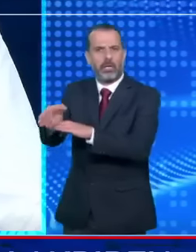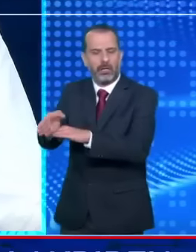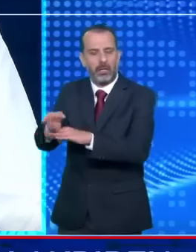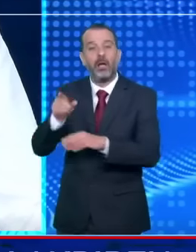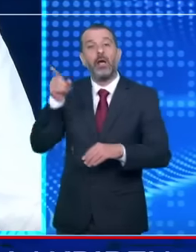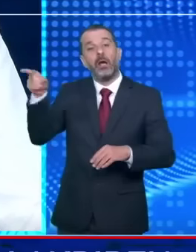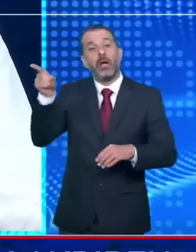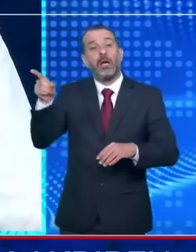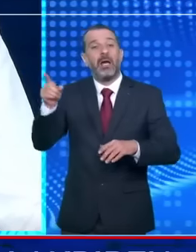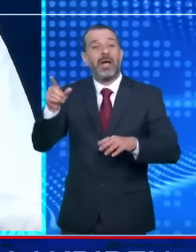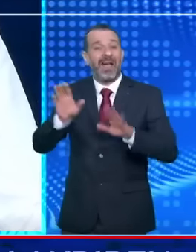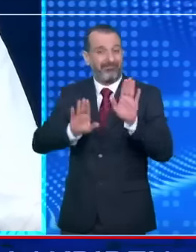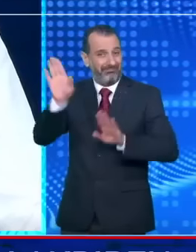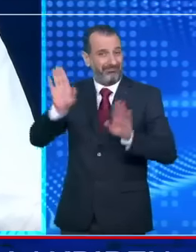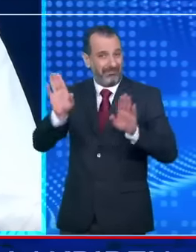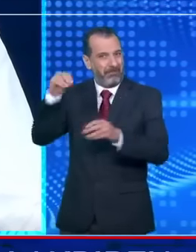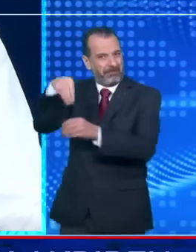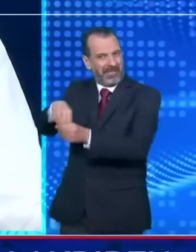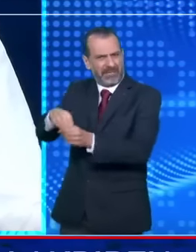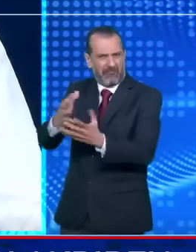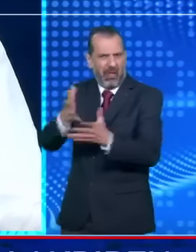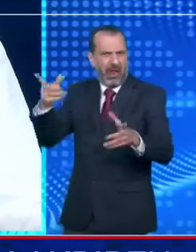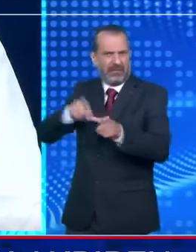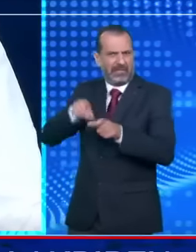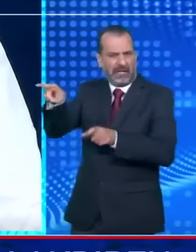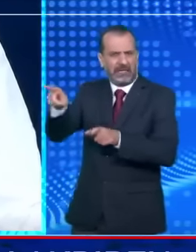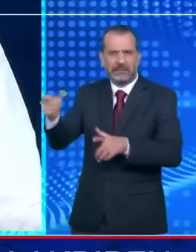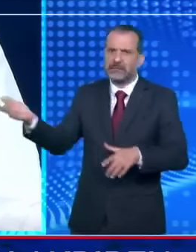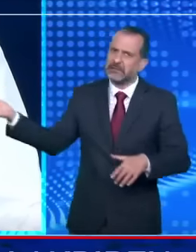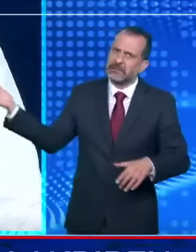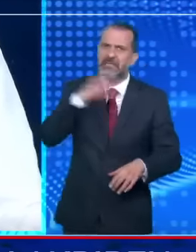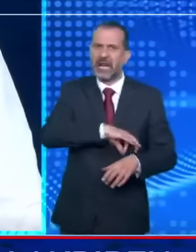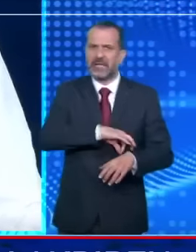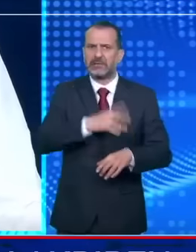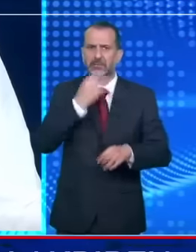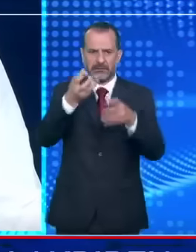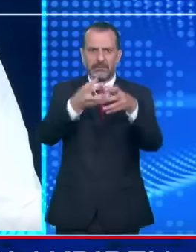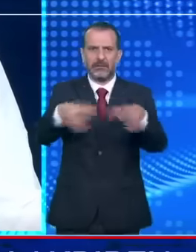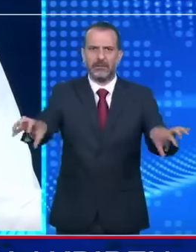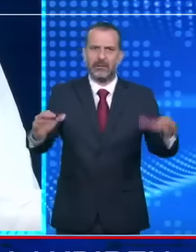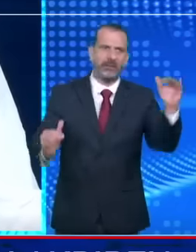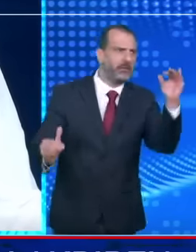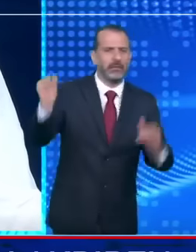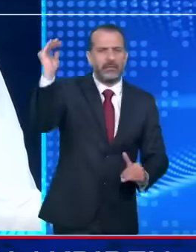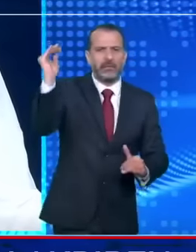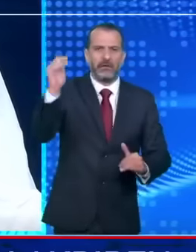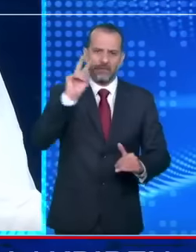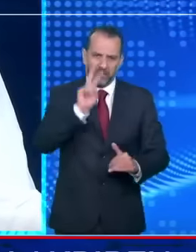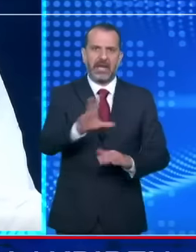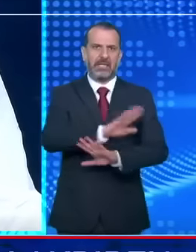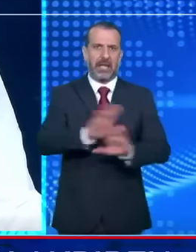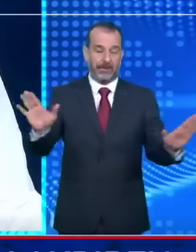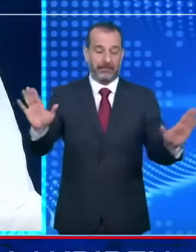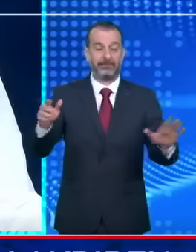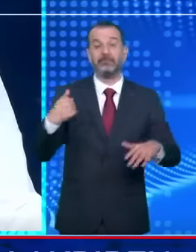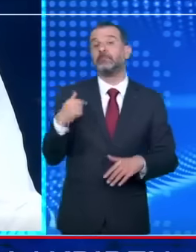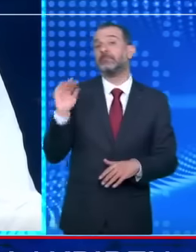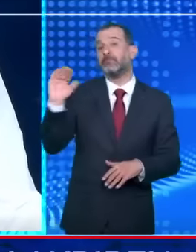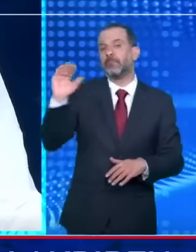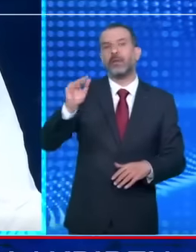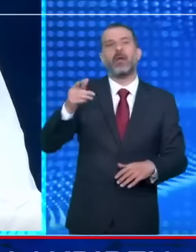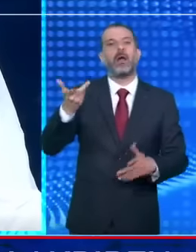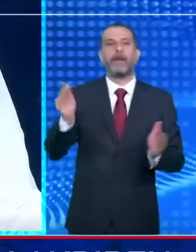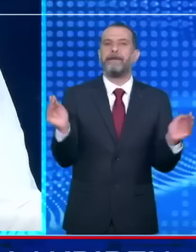ρεκόρ κερδών. Μιλάμε για μια τεράστια διχοτόμηση της χώρας μας επιχειρηματικά. Άρα, ο φορολογικός συντελεστής